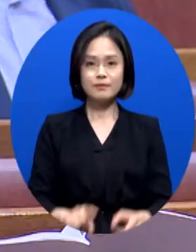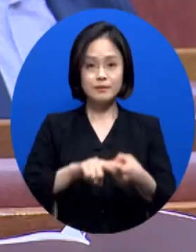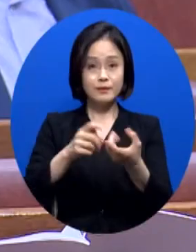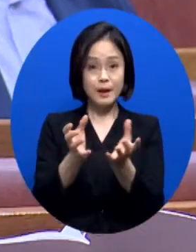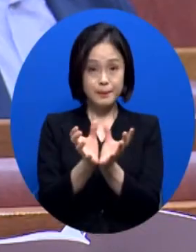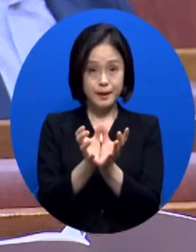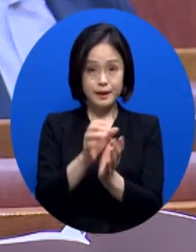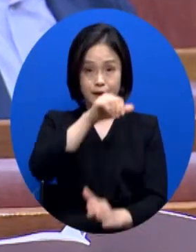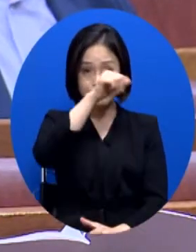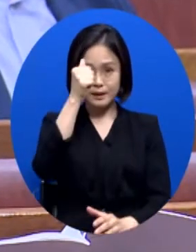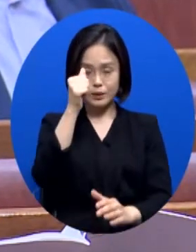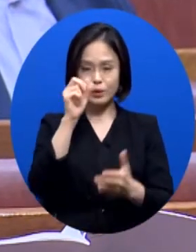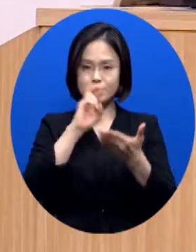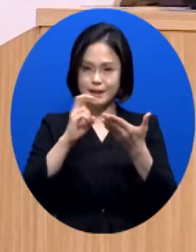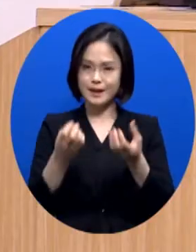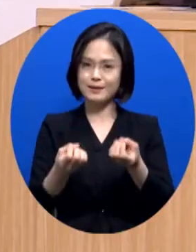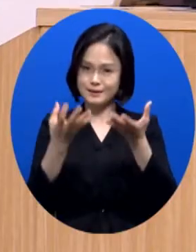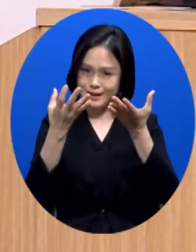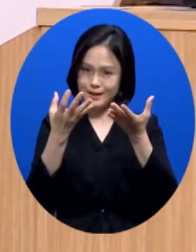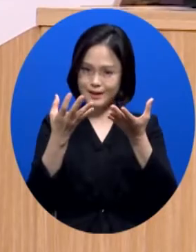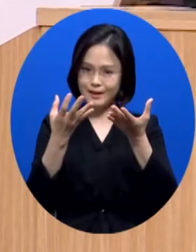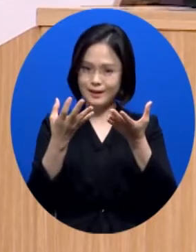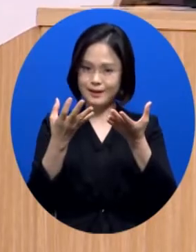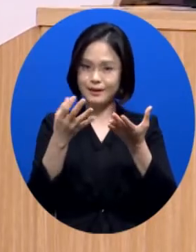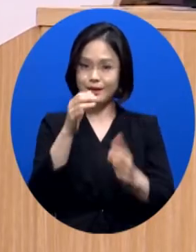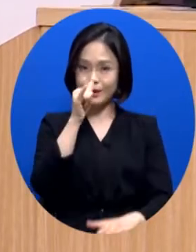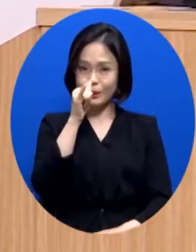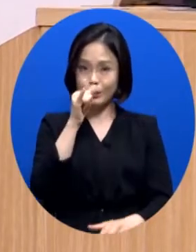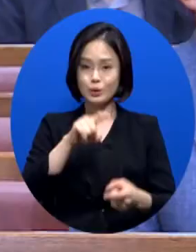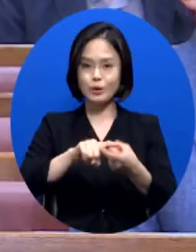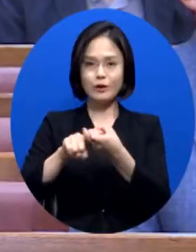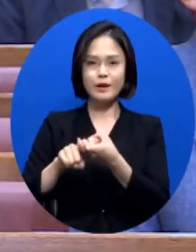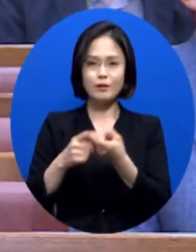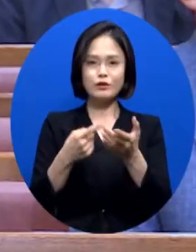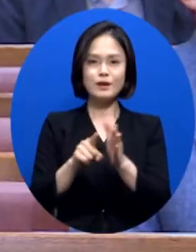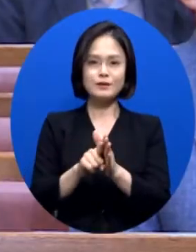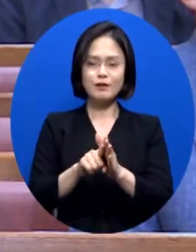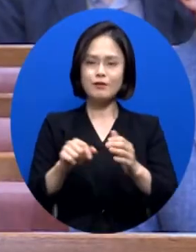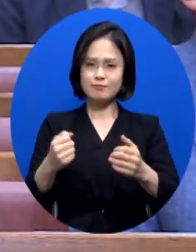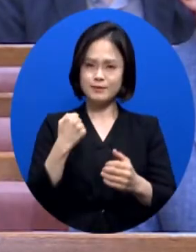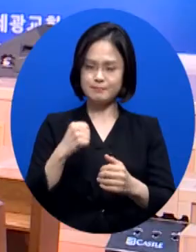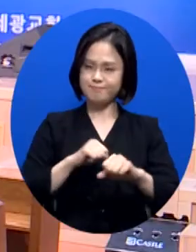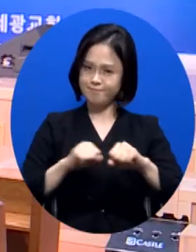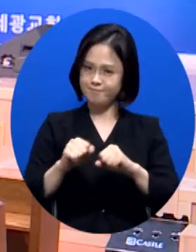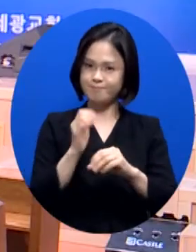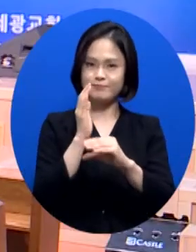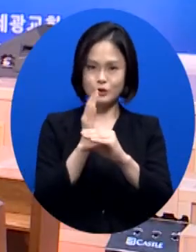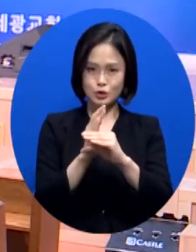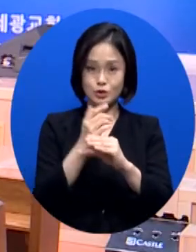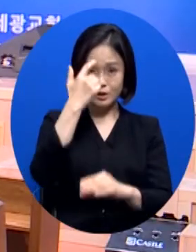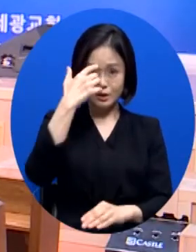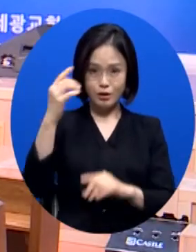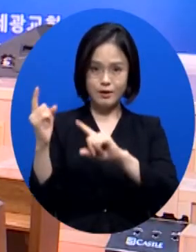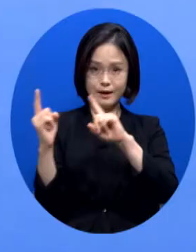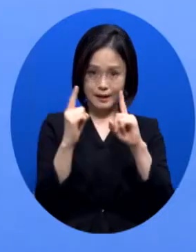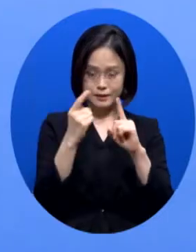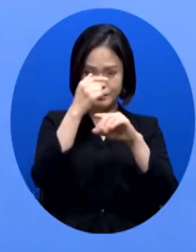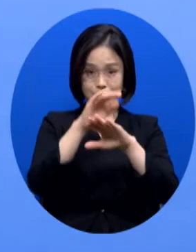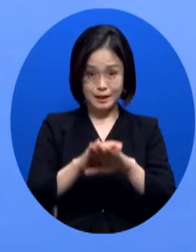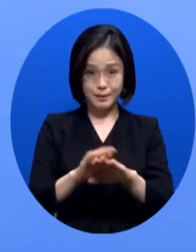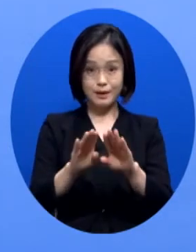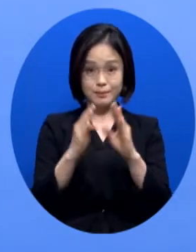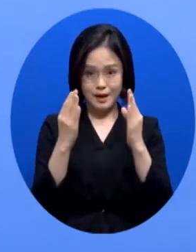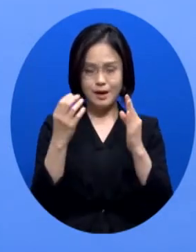장로 합창제 를 개최해 전북지역 장로들의 연합을 도모해 하시며 영적 대각성 회 군부대 위문 등 선교